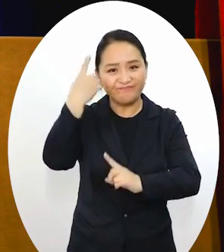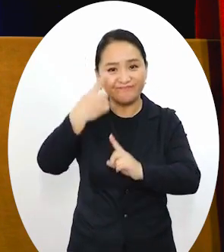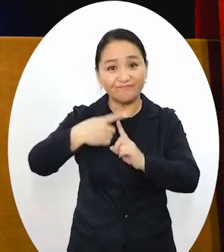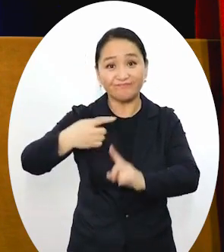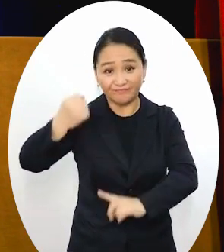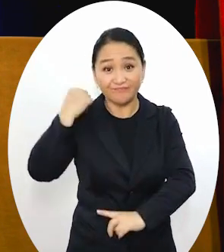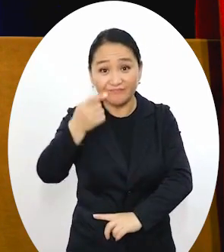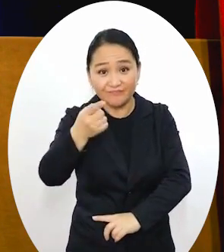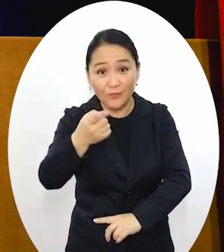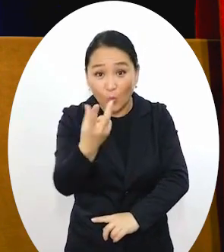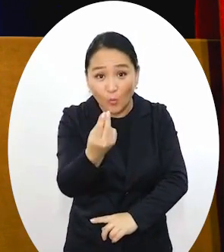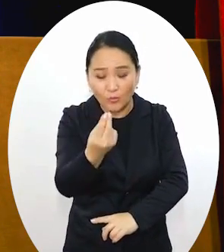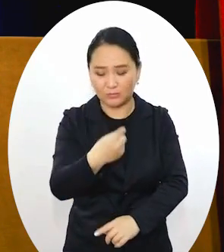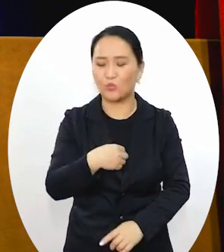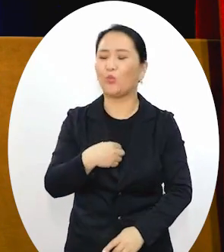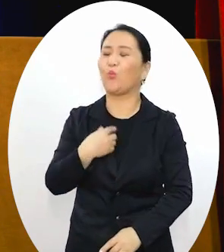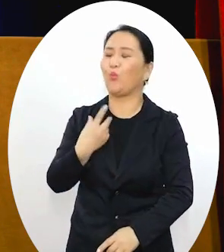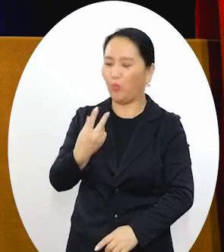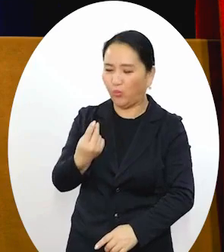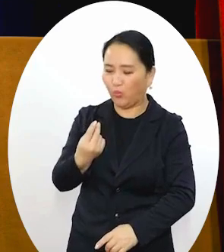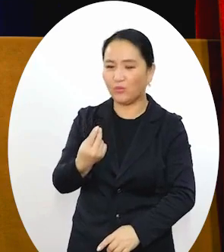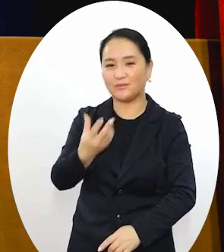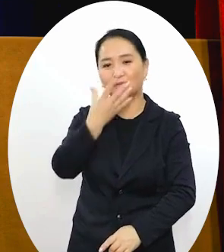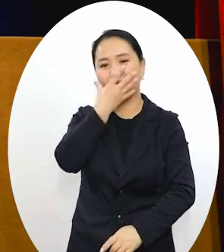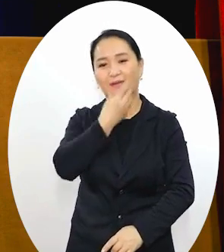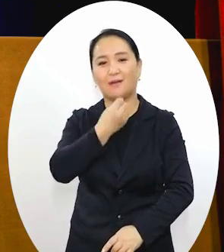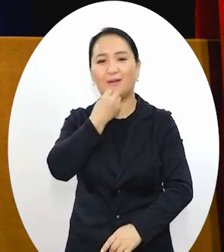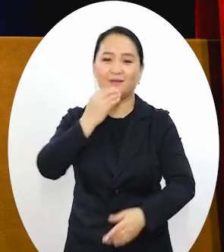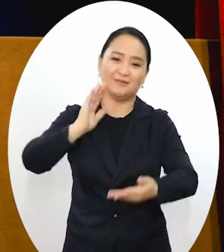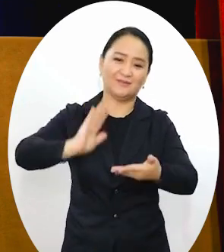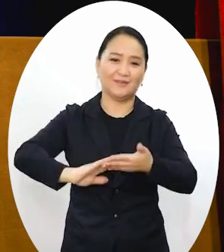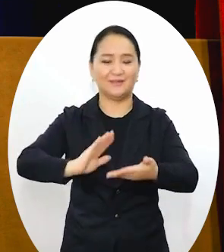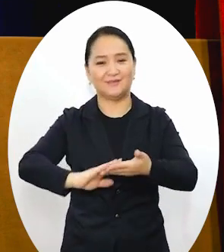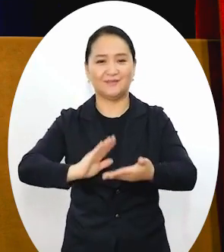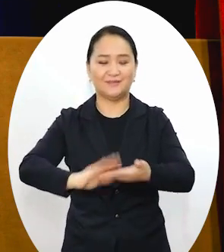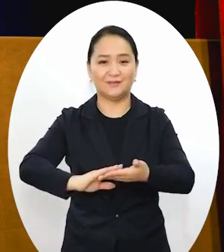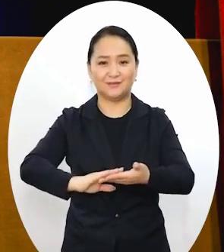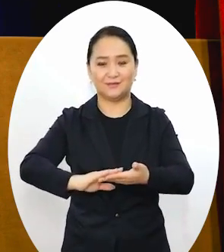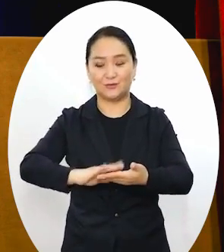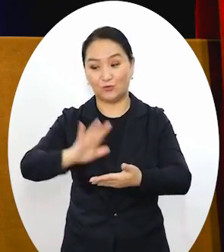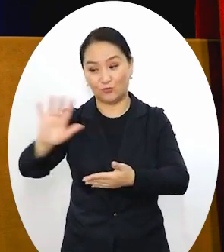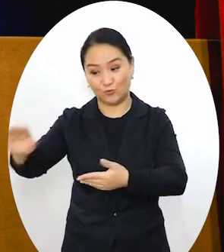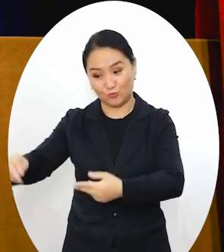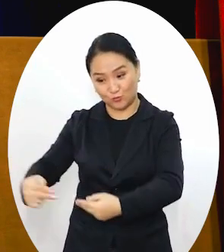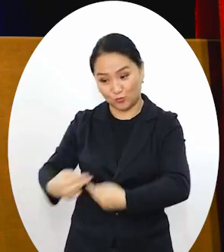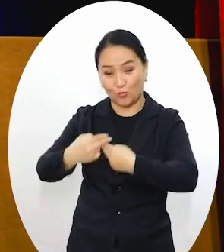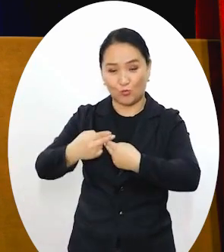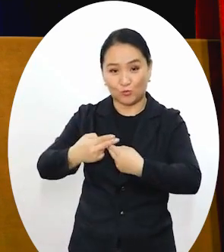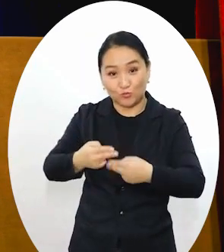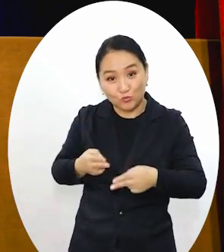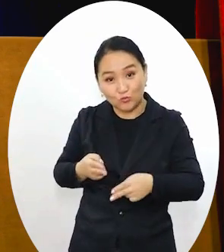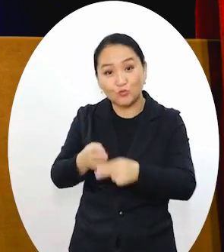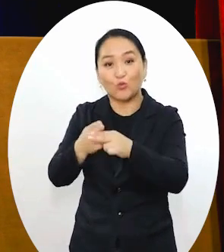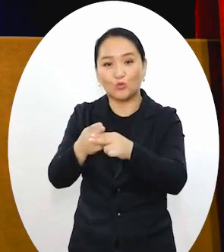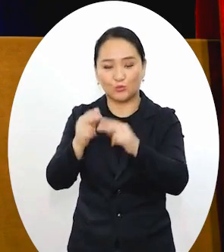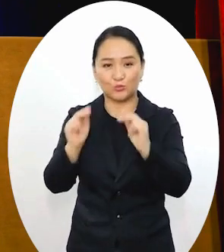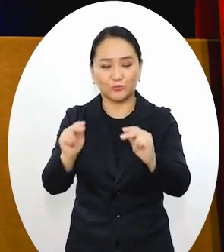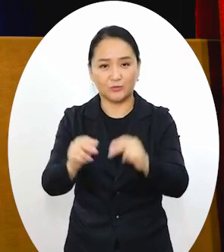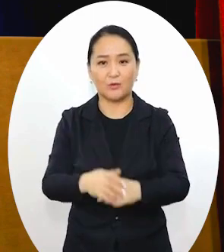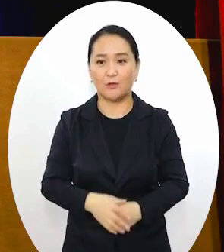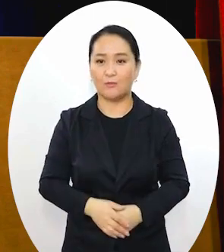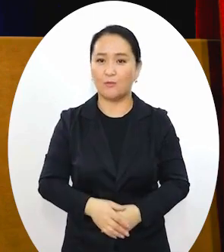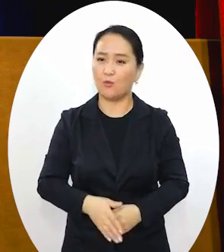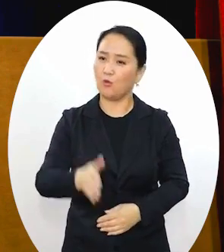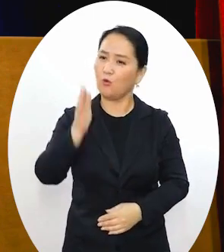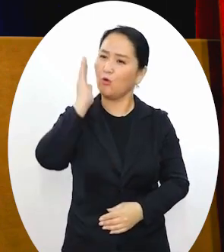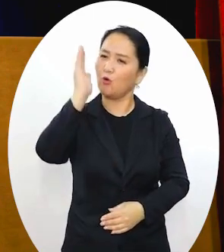дээ. За сайхан танилцлаа. Нэг нэг нэ төшиж байцгаая. Хөөх.